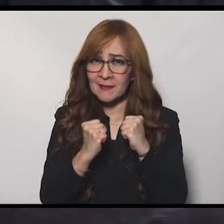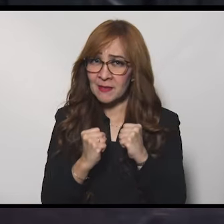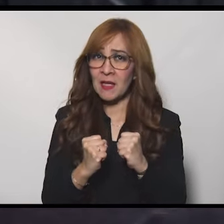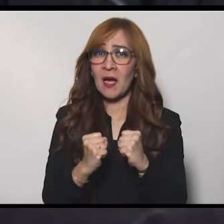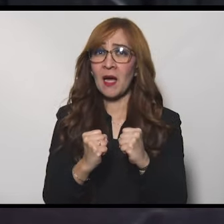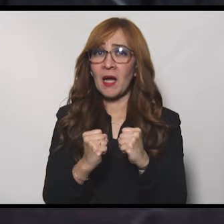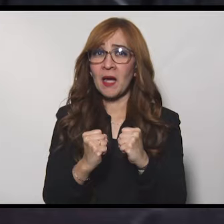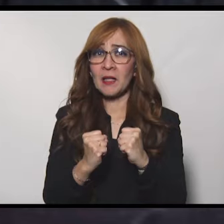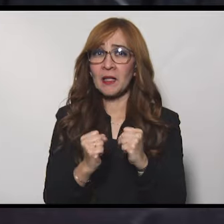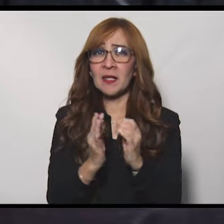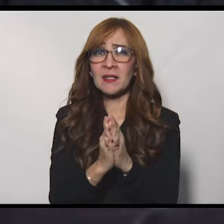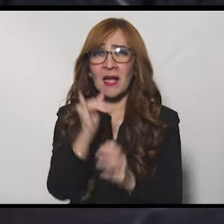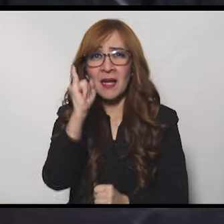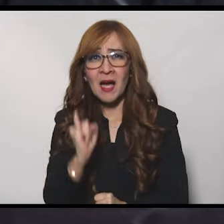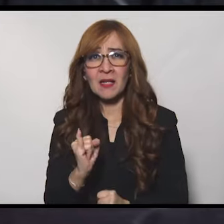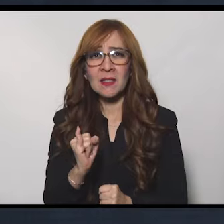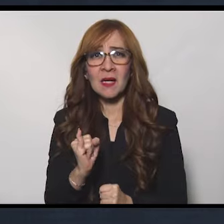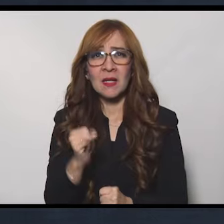ditahan terus, gak kuat,